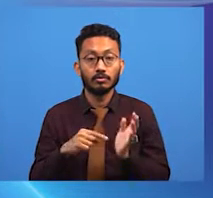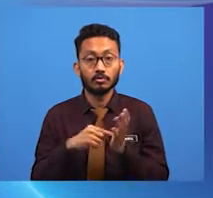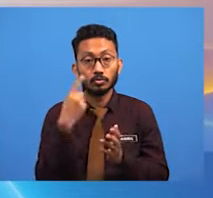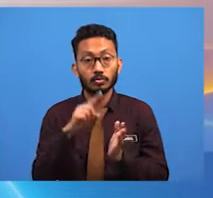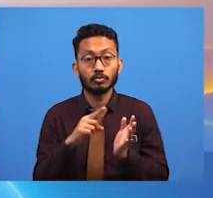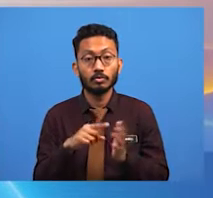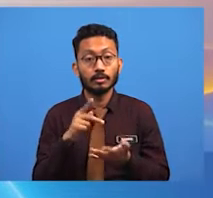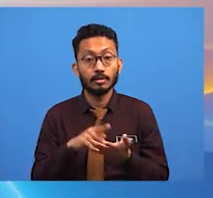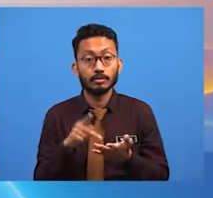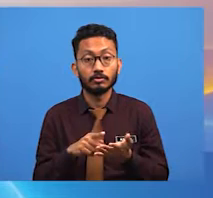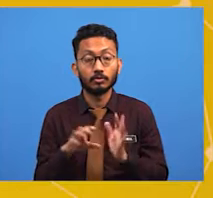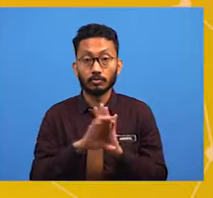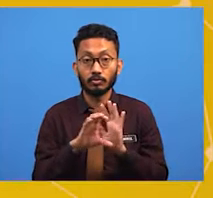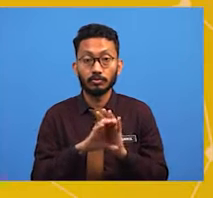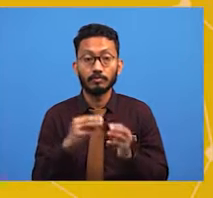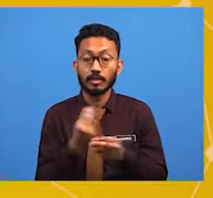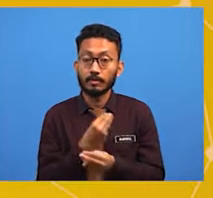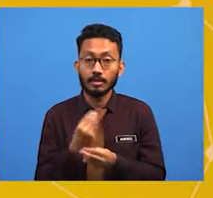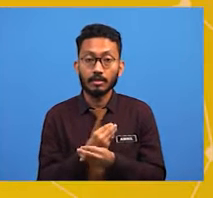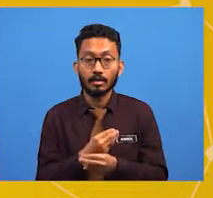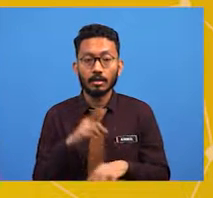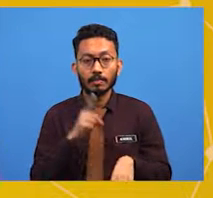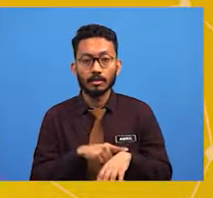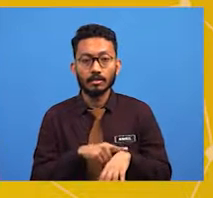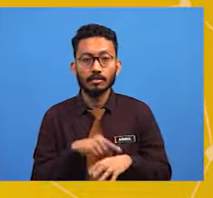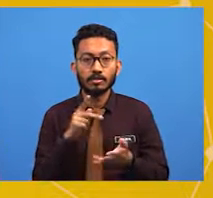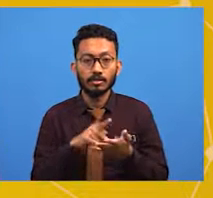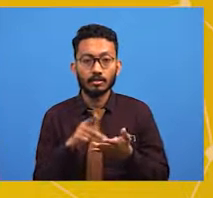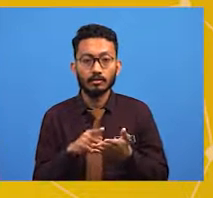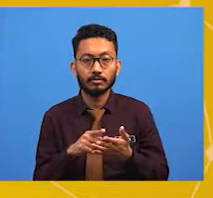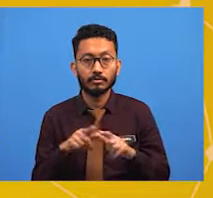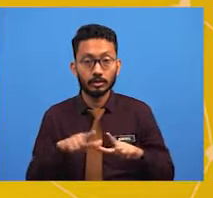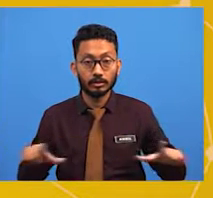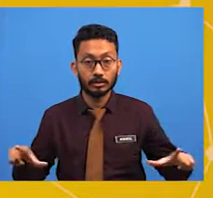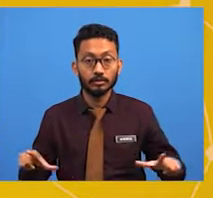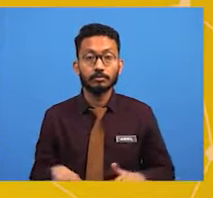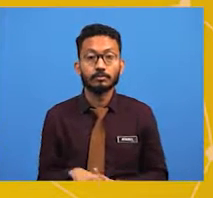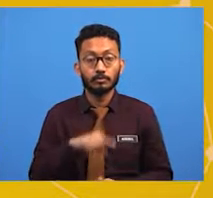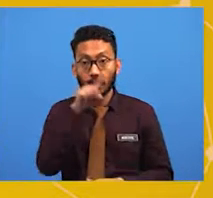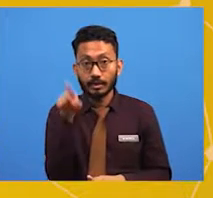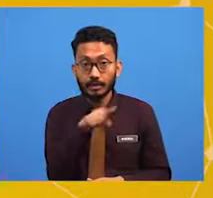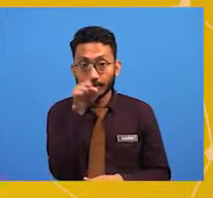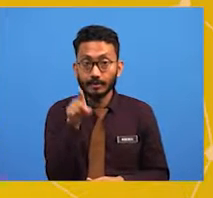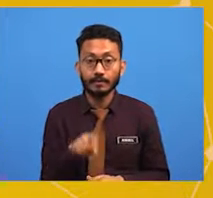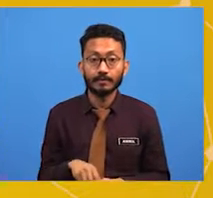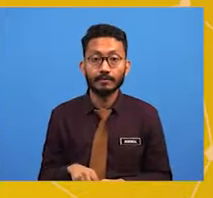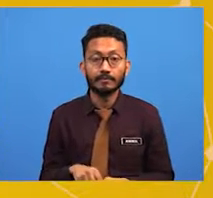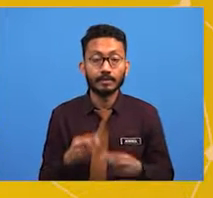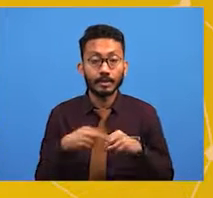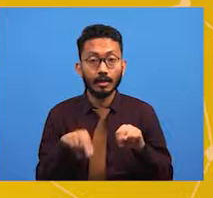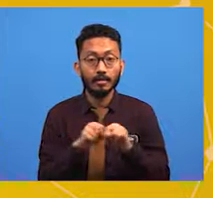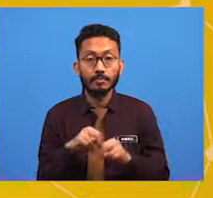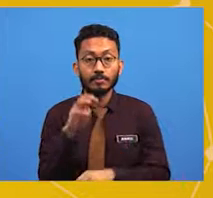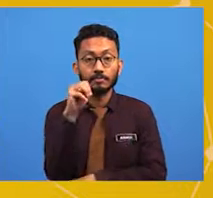matematik. Contohnya, semasa pengiraan keluasan sesuatu bulatan, nilai pi sama dengan